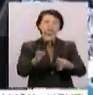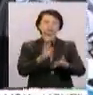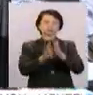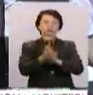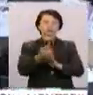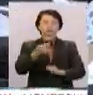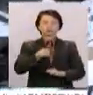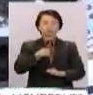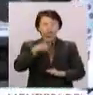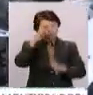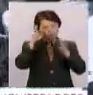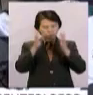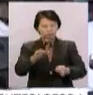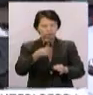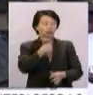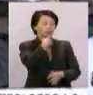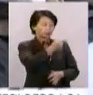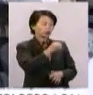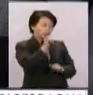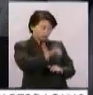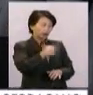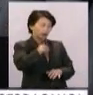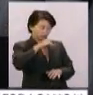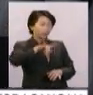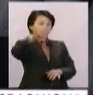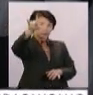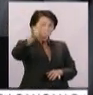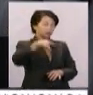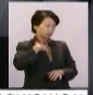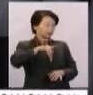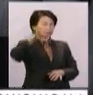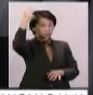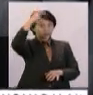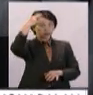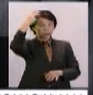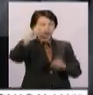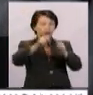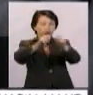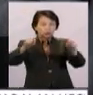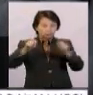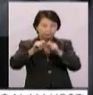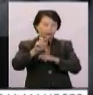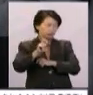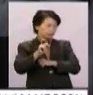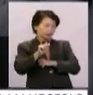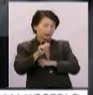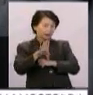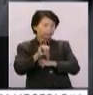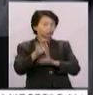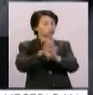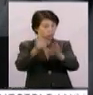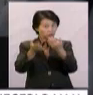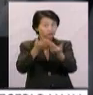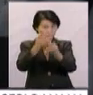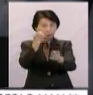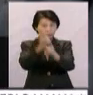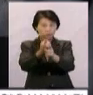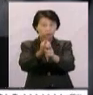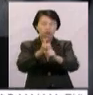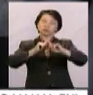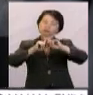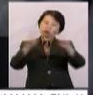saya punya keputusan, saya kata memang saya nak pergi. Sebab saya nak pergi tempat Nabi. Bukan senang kan.